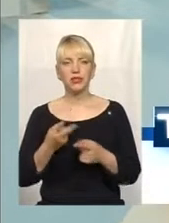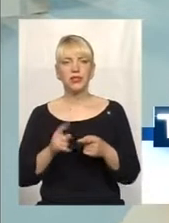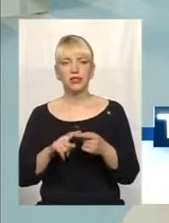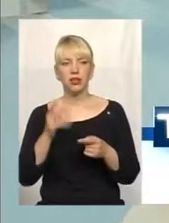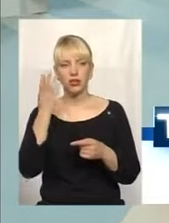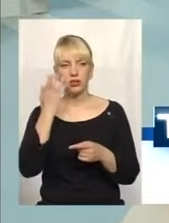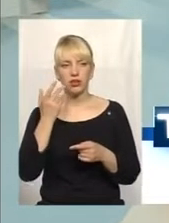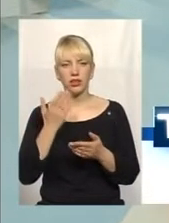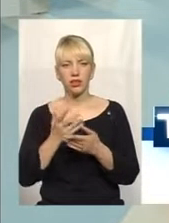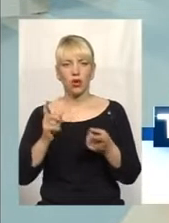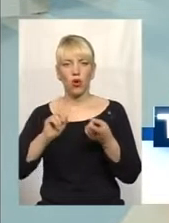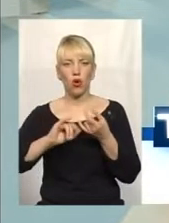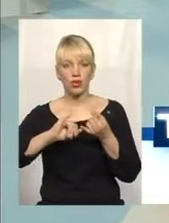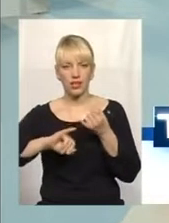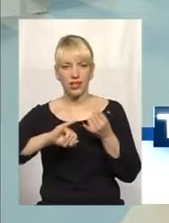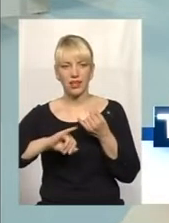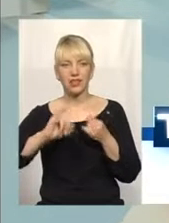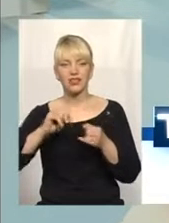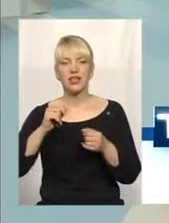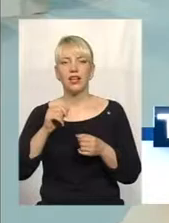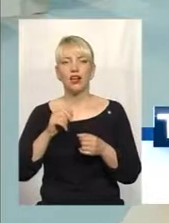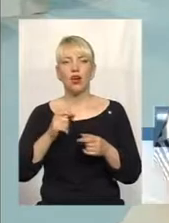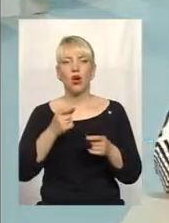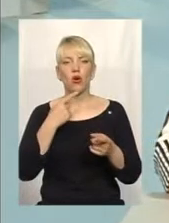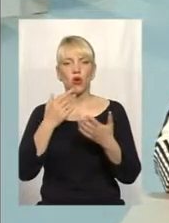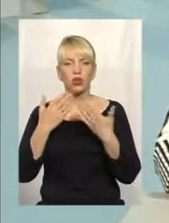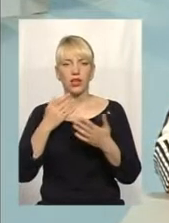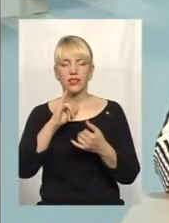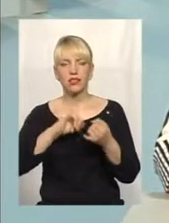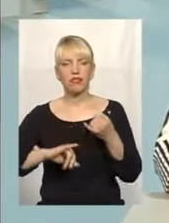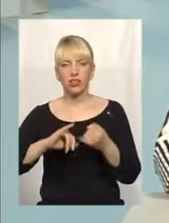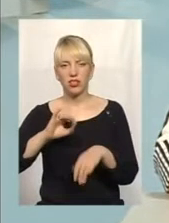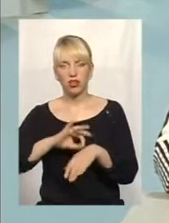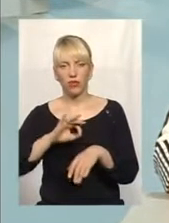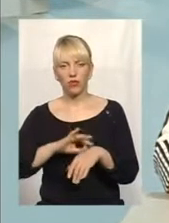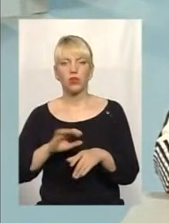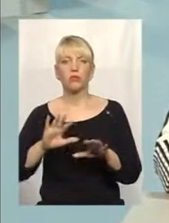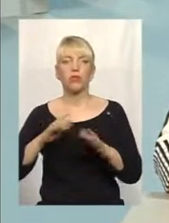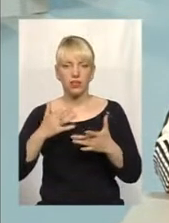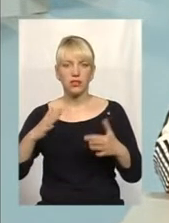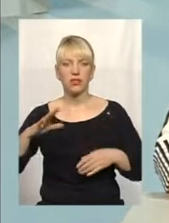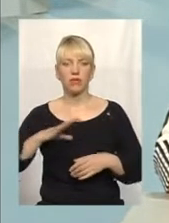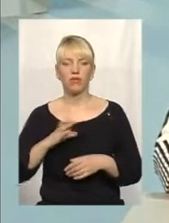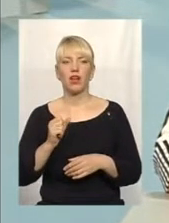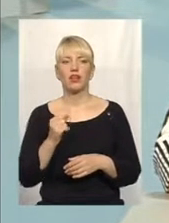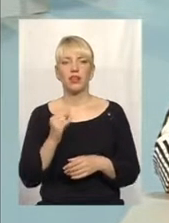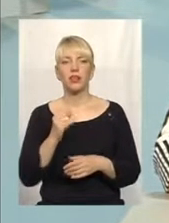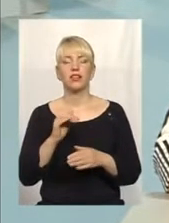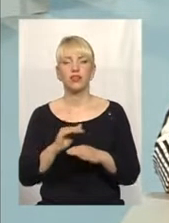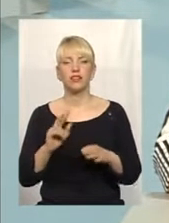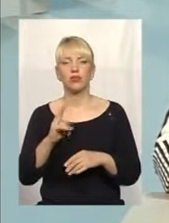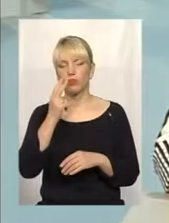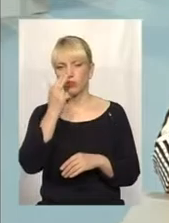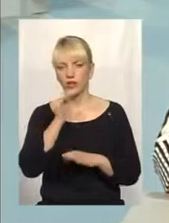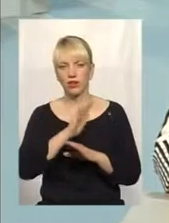з інфекційними хворими. Всяке буває. Це також ізоляція дитини. Ну і, звичайно, є діти, яких дуже важко адаптувати.